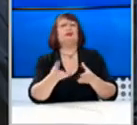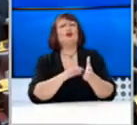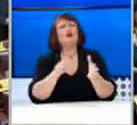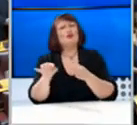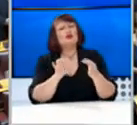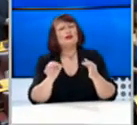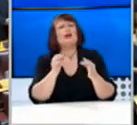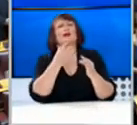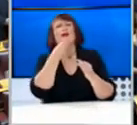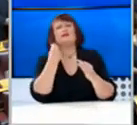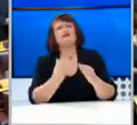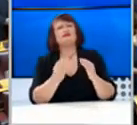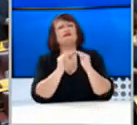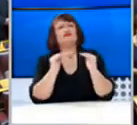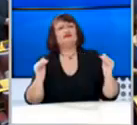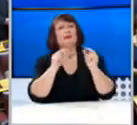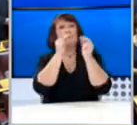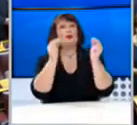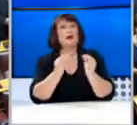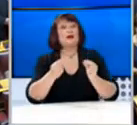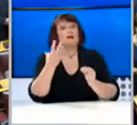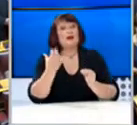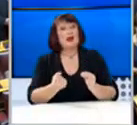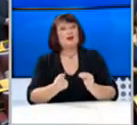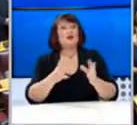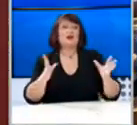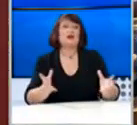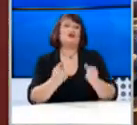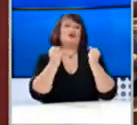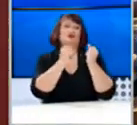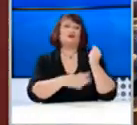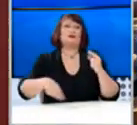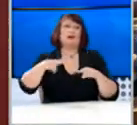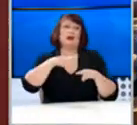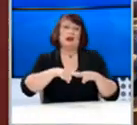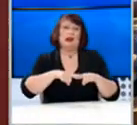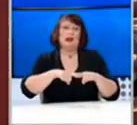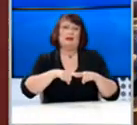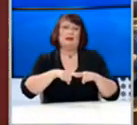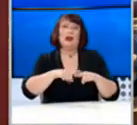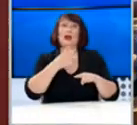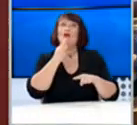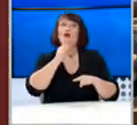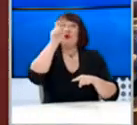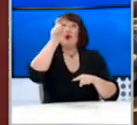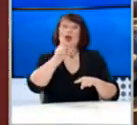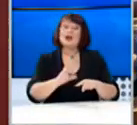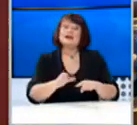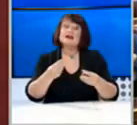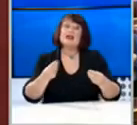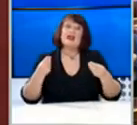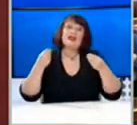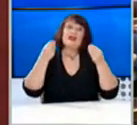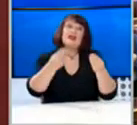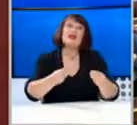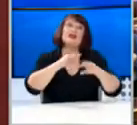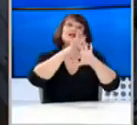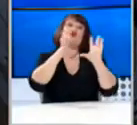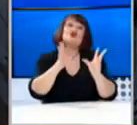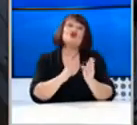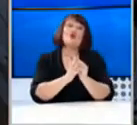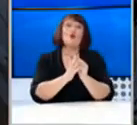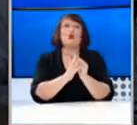ειρηνικά, καρποφόρα και σωτήρια. Ότι σύ ο δωτήρ των αγαθών και σύ την δόξαν